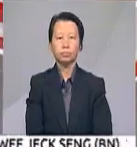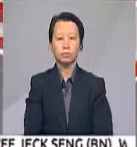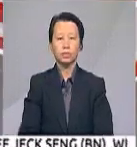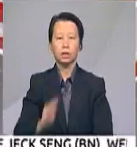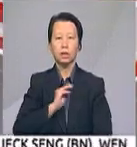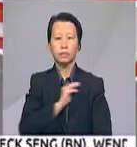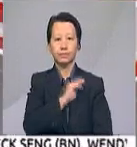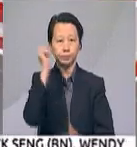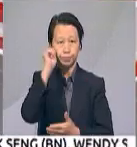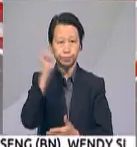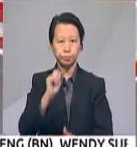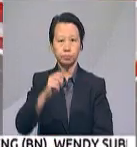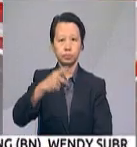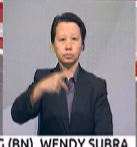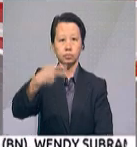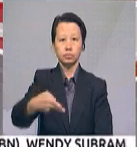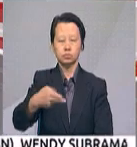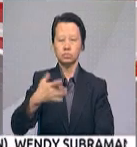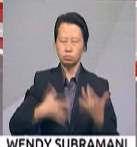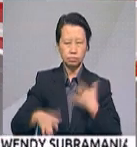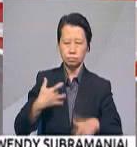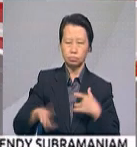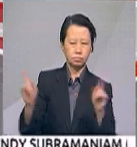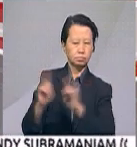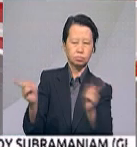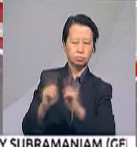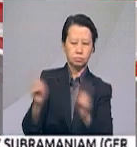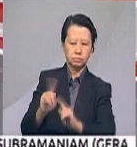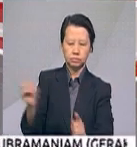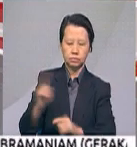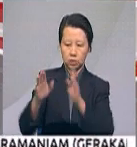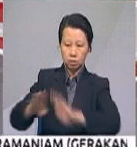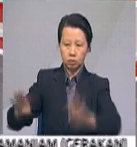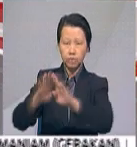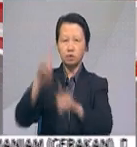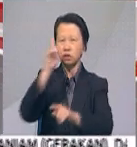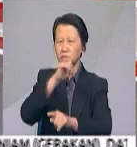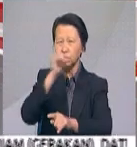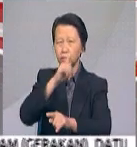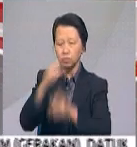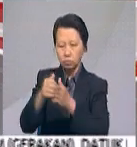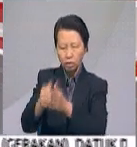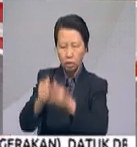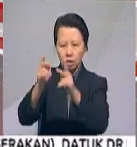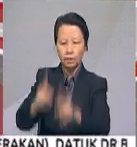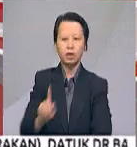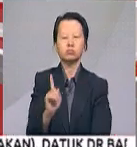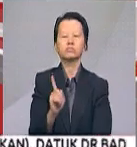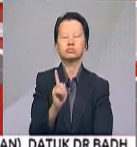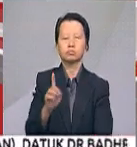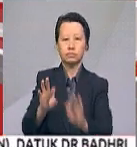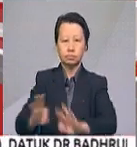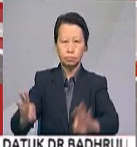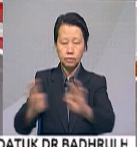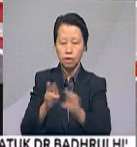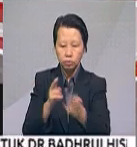Majlis Setiausaha Pakatan Harapan PH menyangkal keras berita palsu didalangi pihak berkepentingan